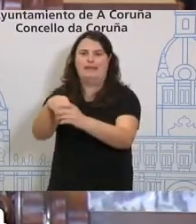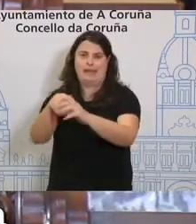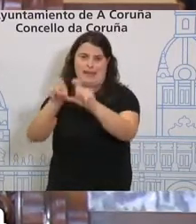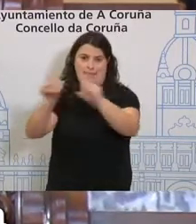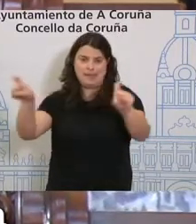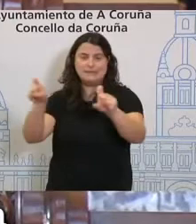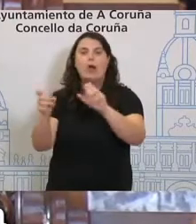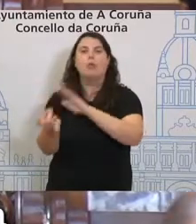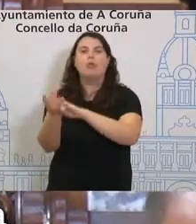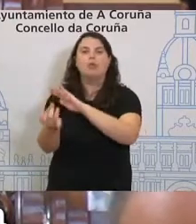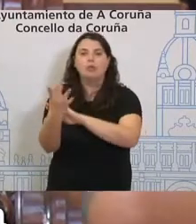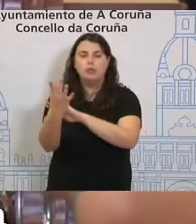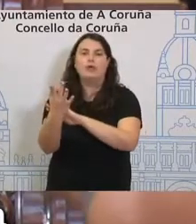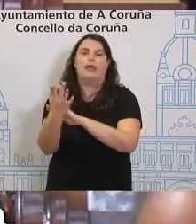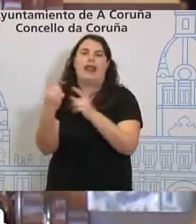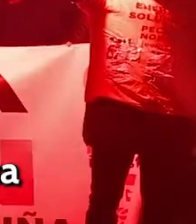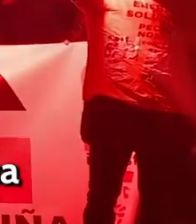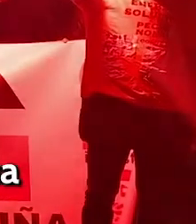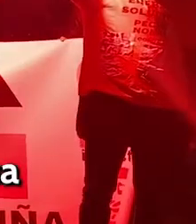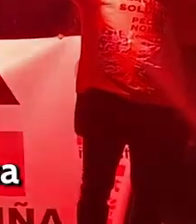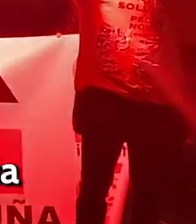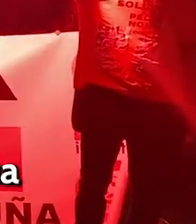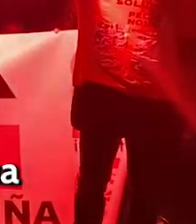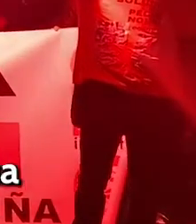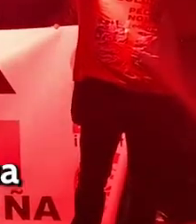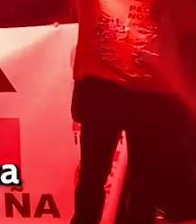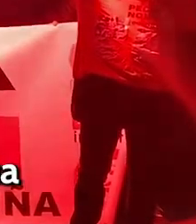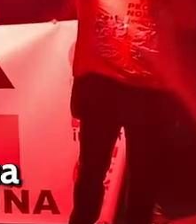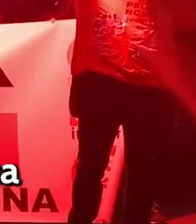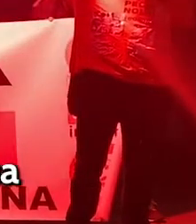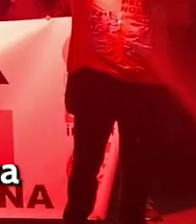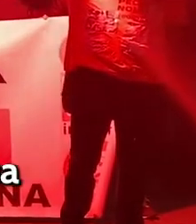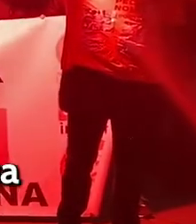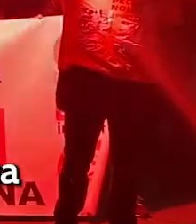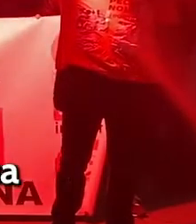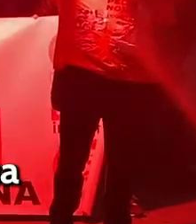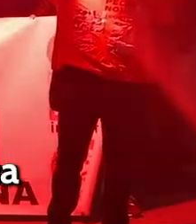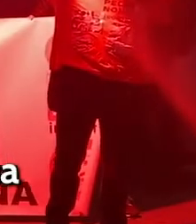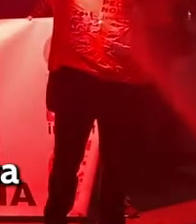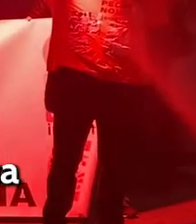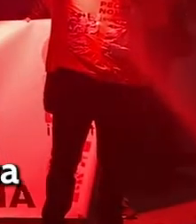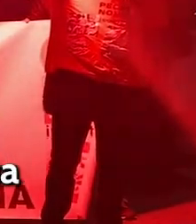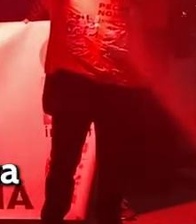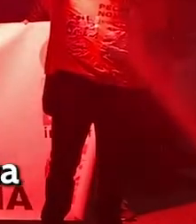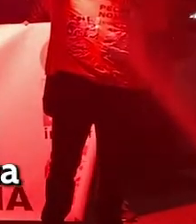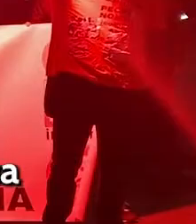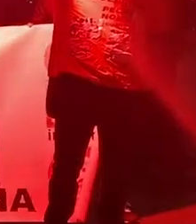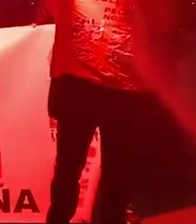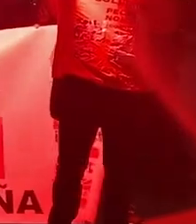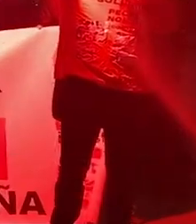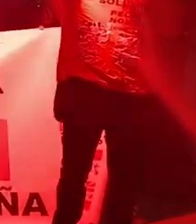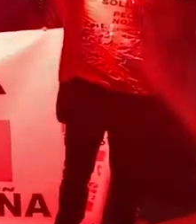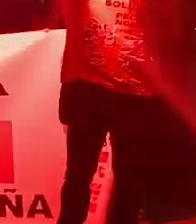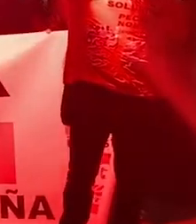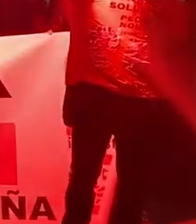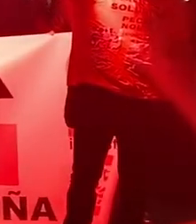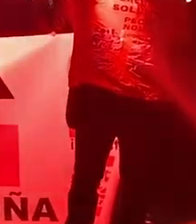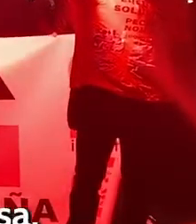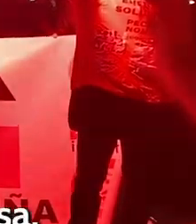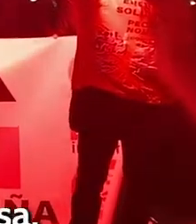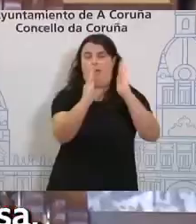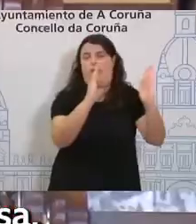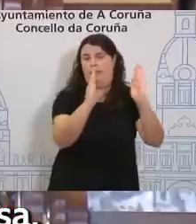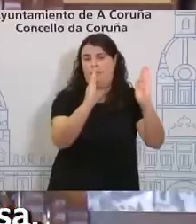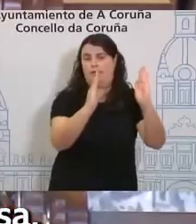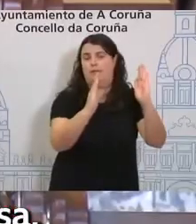produce un elemento esencial para a economía como é o alumínio, que ademais precisa unha intervención mínima para a súa posta en